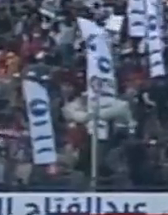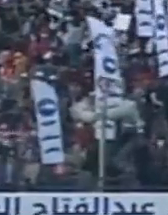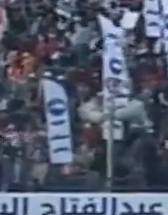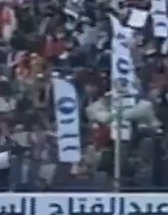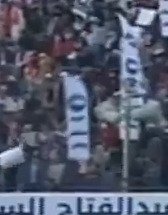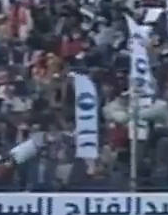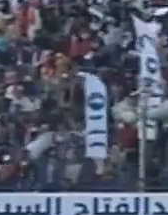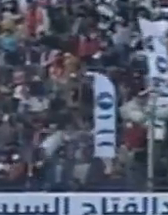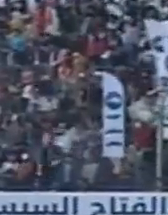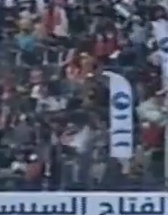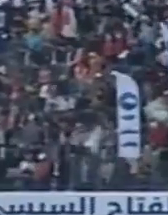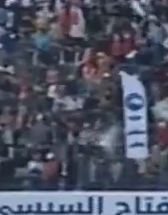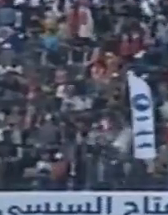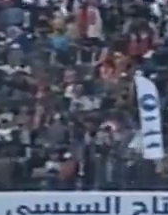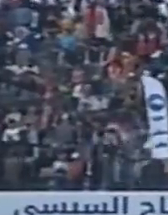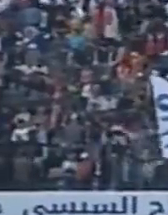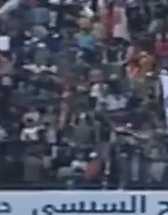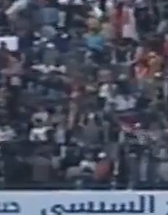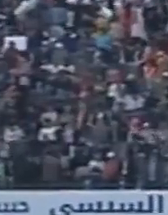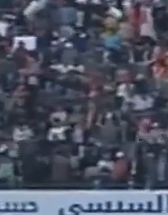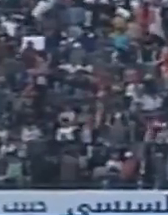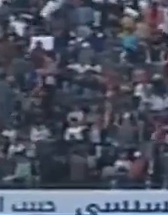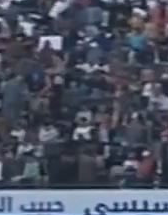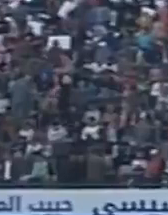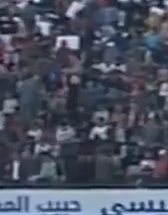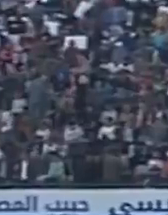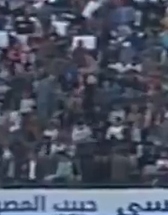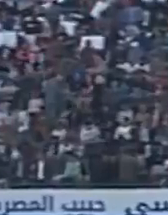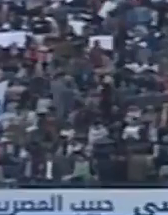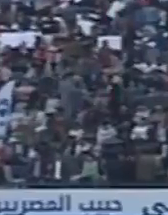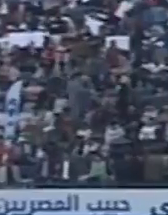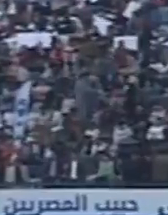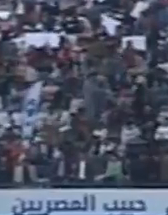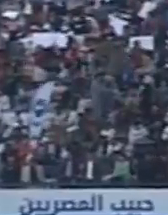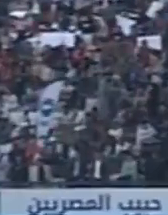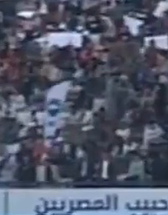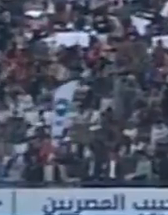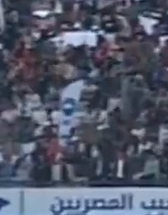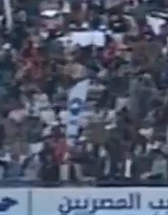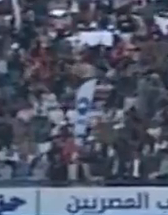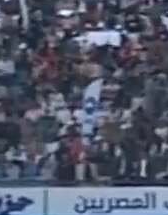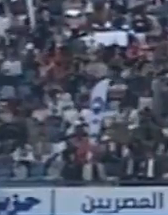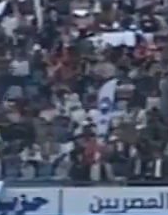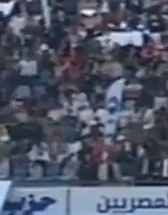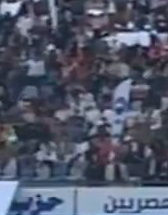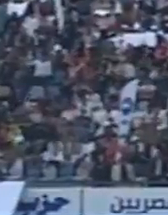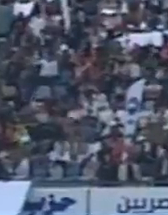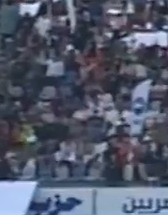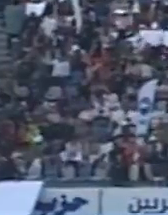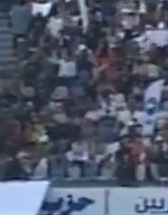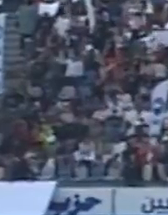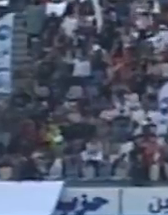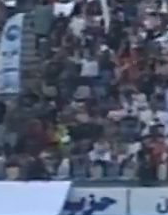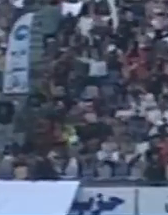عون الله هنقدر عمره ما يقول استحالة قام وسمى